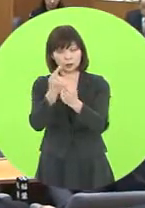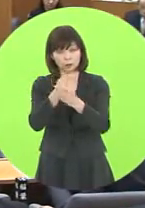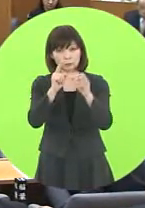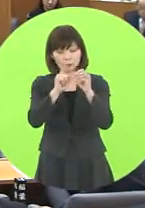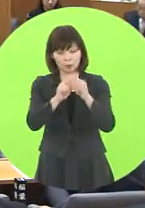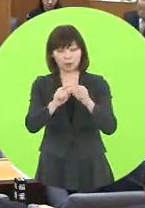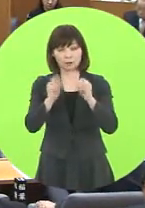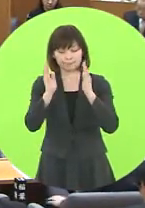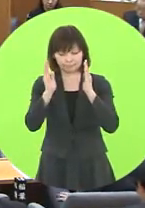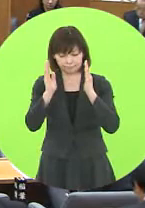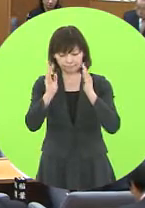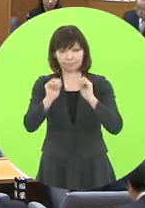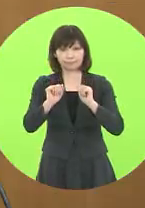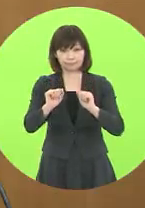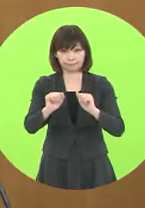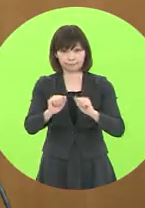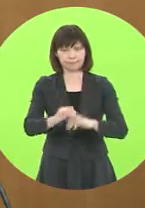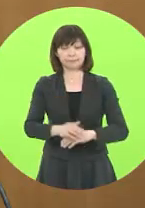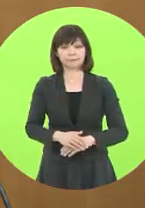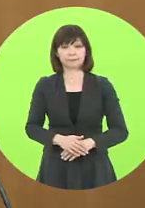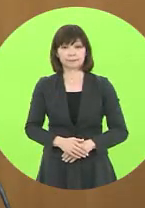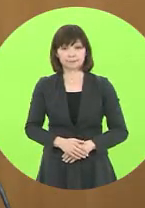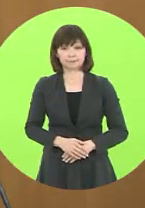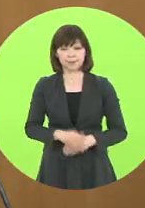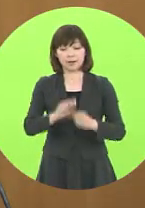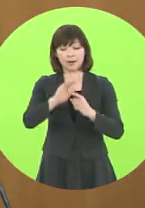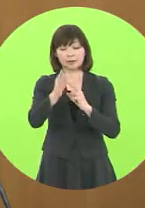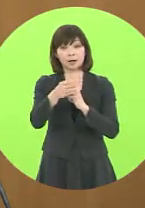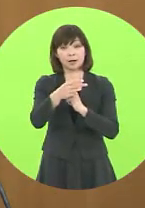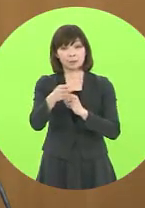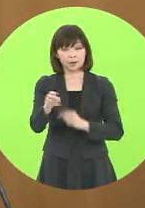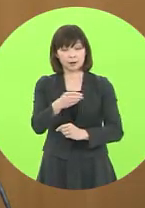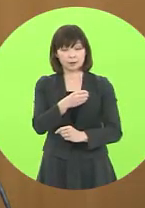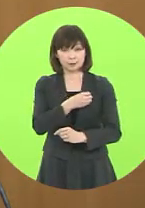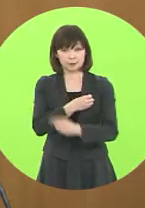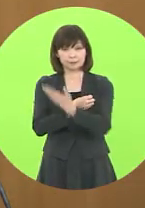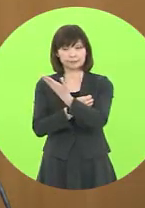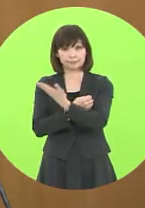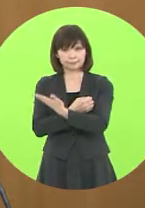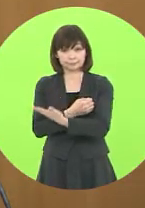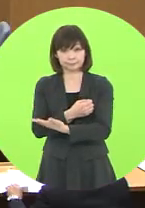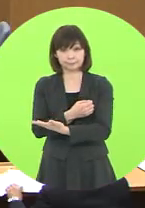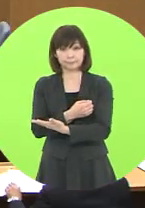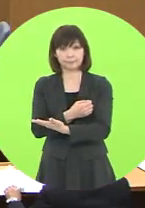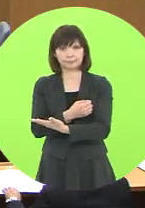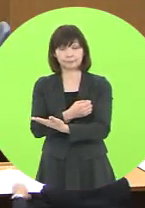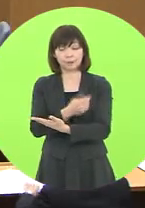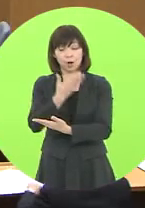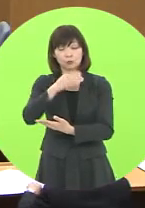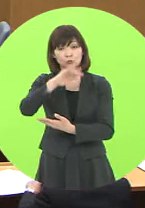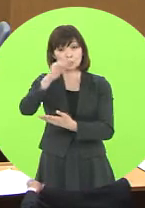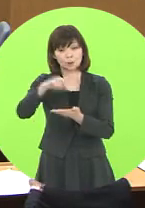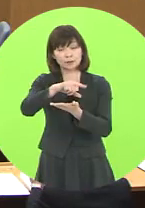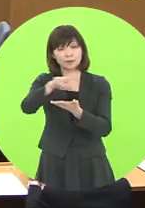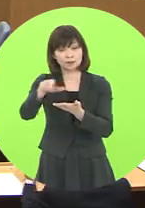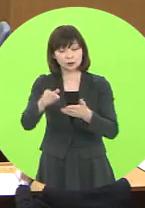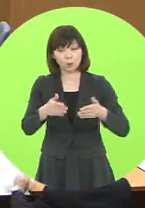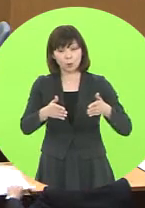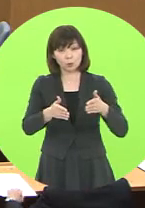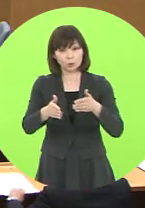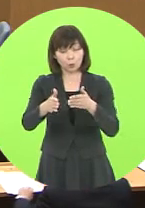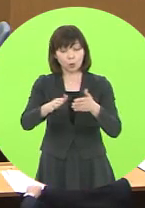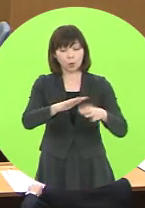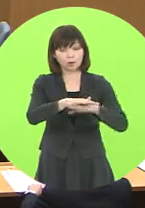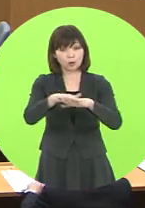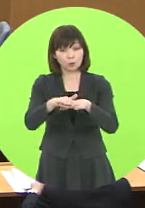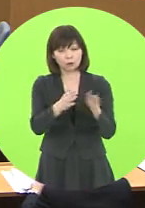取り組んでまいります。 稲葉議員はご覧の質問と、福山地域の道路ネットワーク